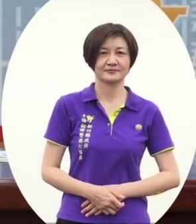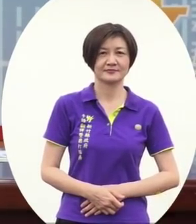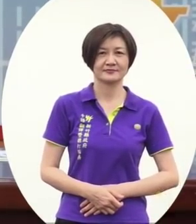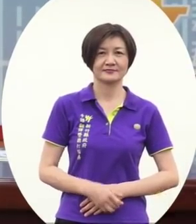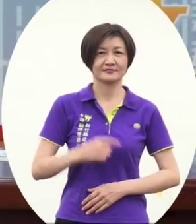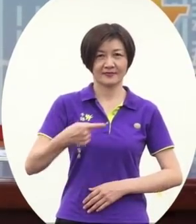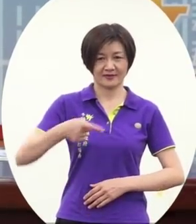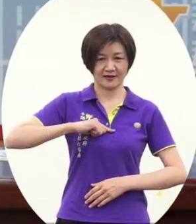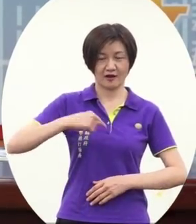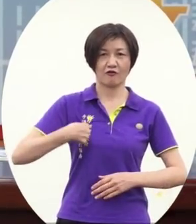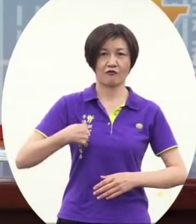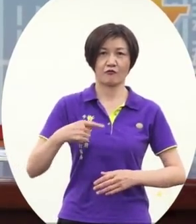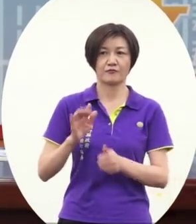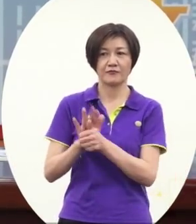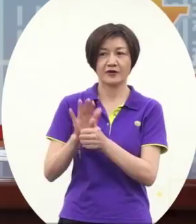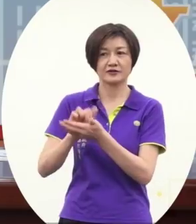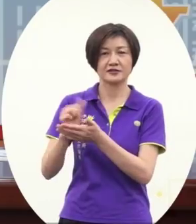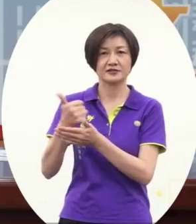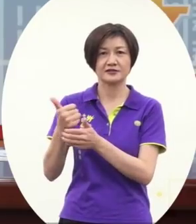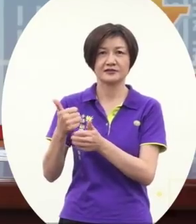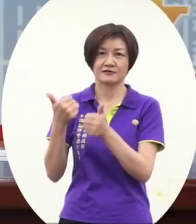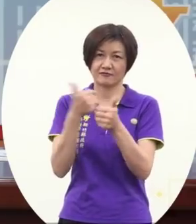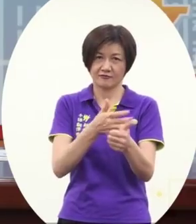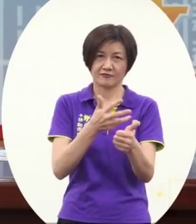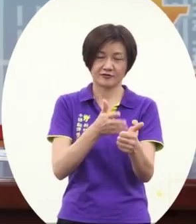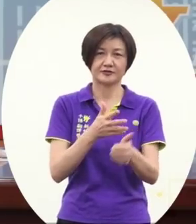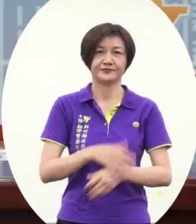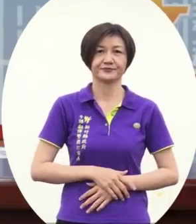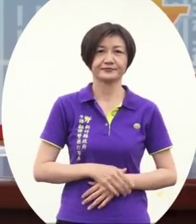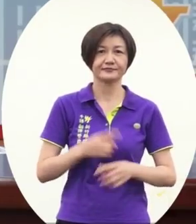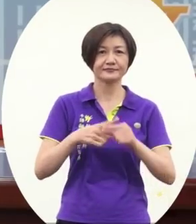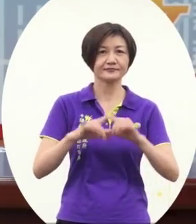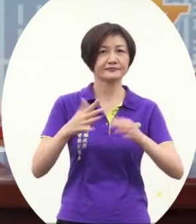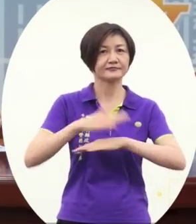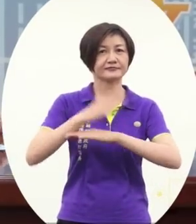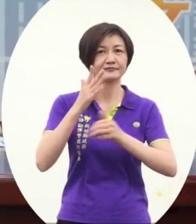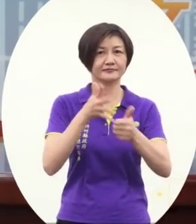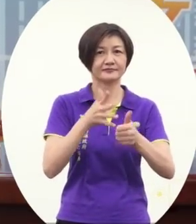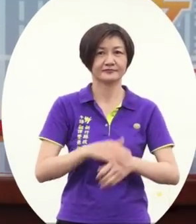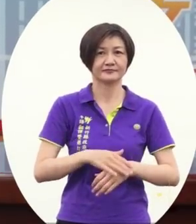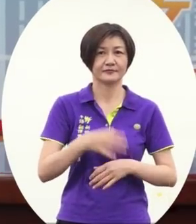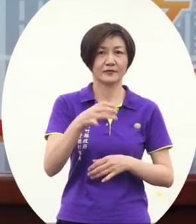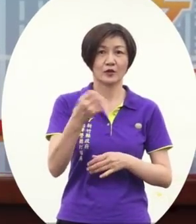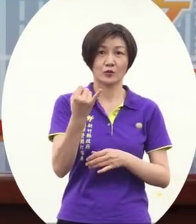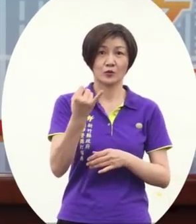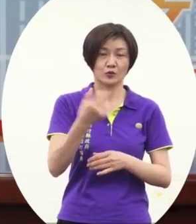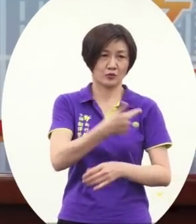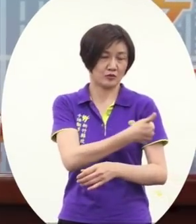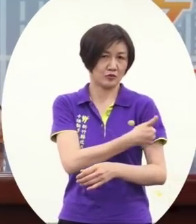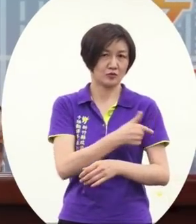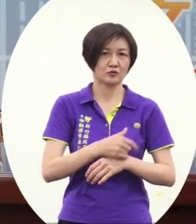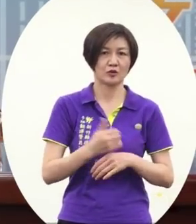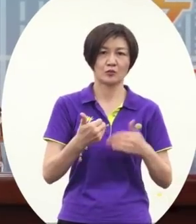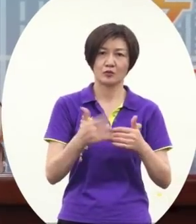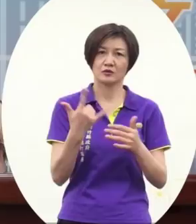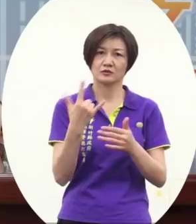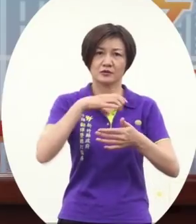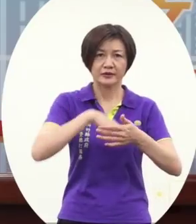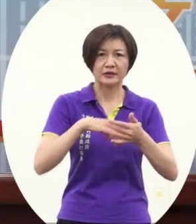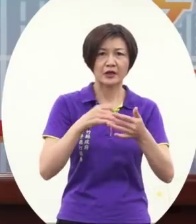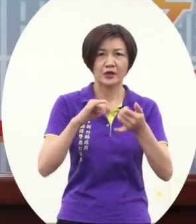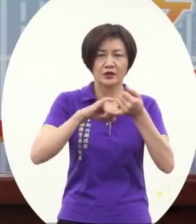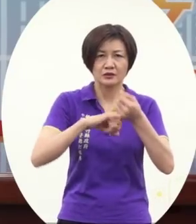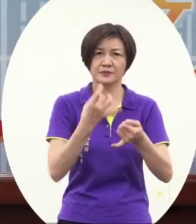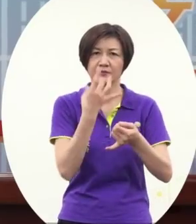接下来由我统一为记者做今日提问。中国时报提问：孕妇接种预约不到莫德纳疫苗，可以